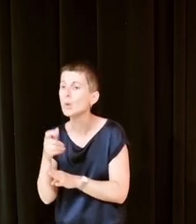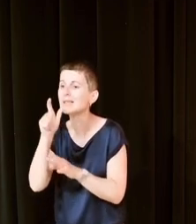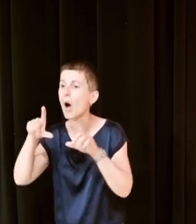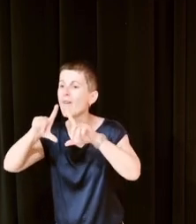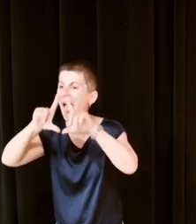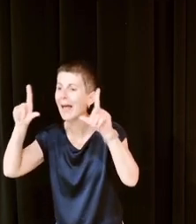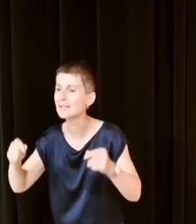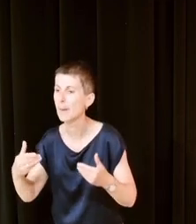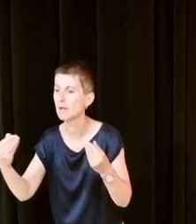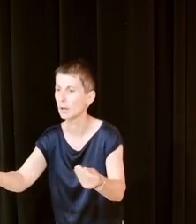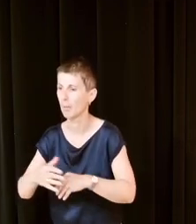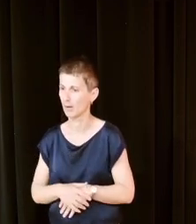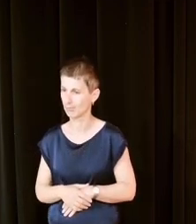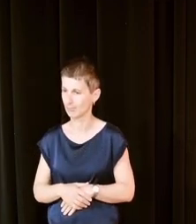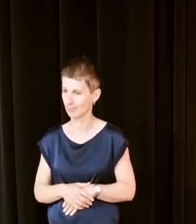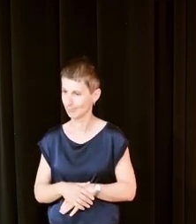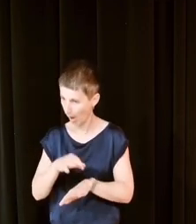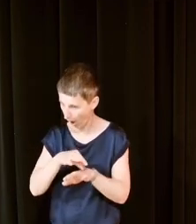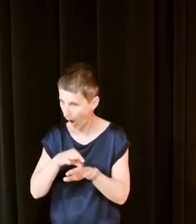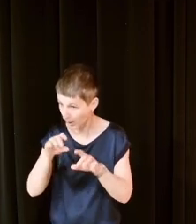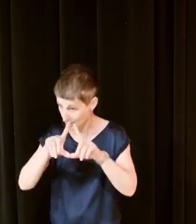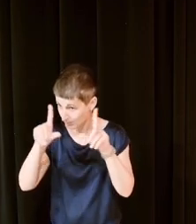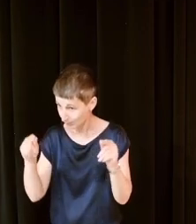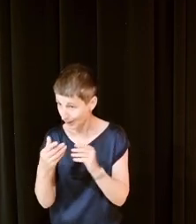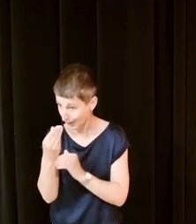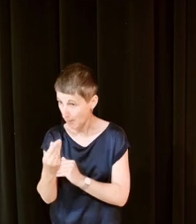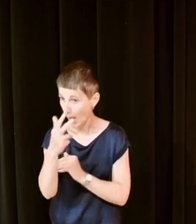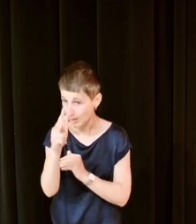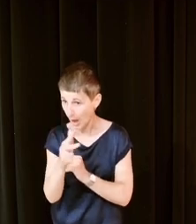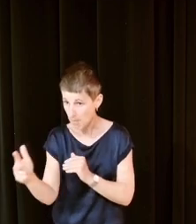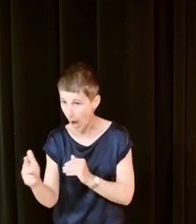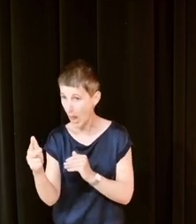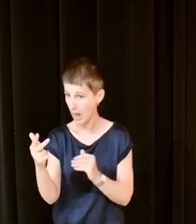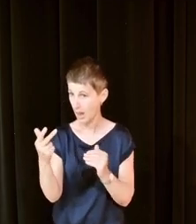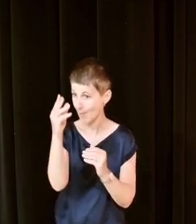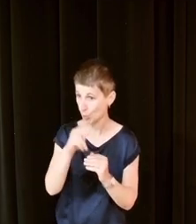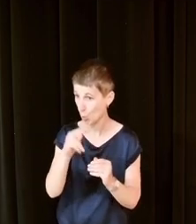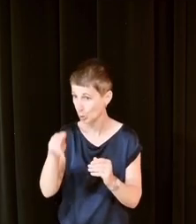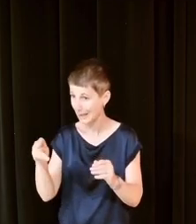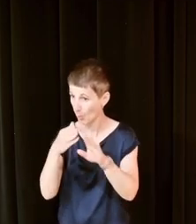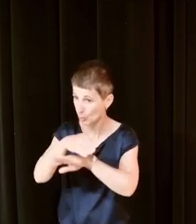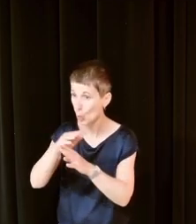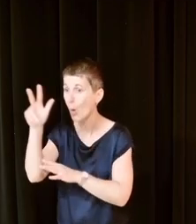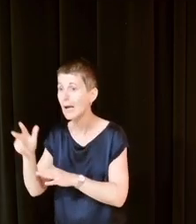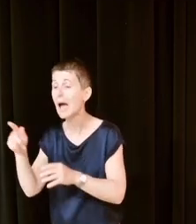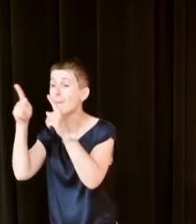Arzt 3 Museumsbesuche oder 3 Konzertbesuche verschreiben. Sagen, gehen Sie doch mal ins